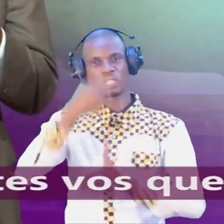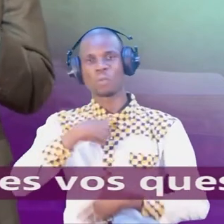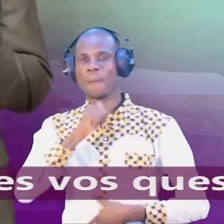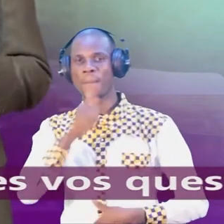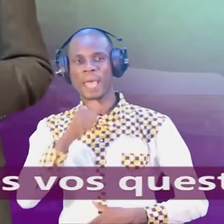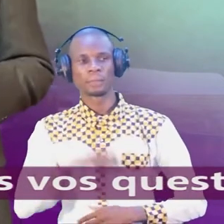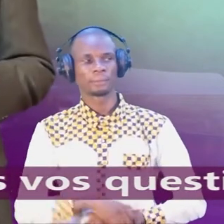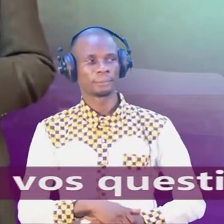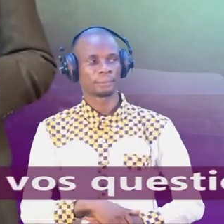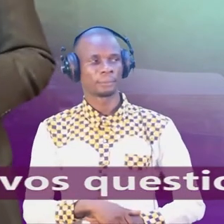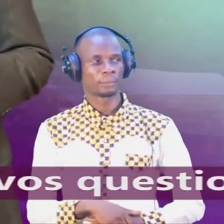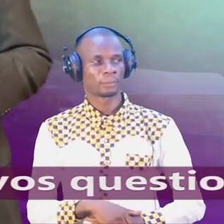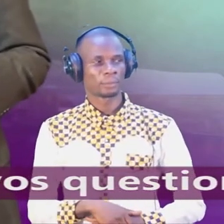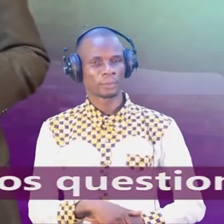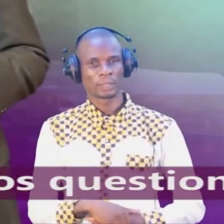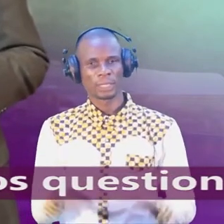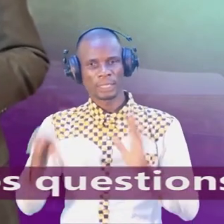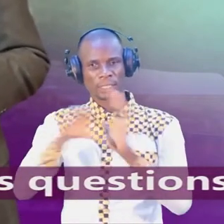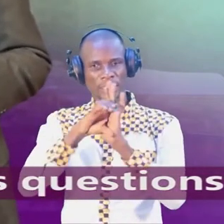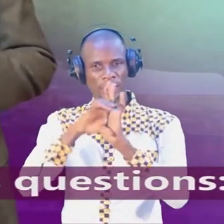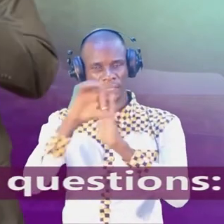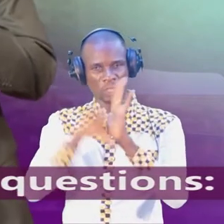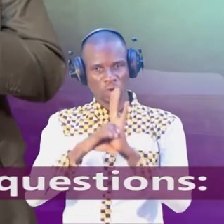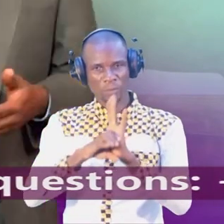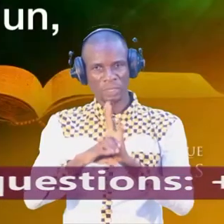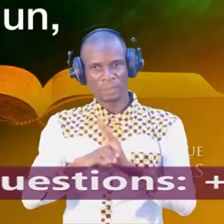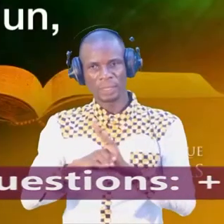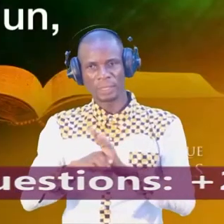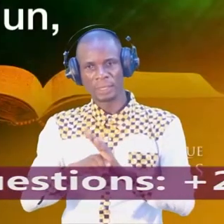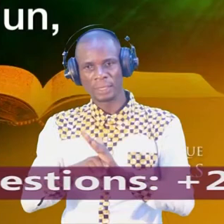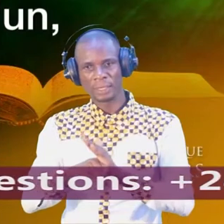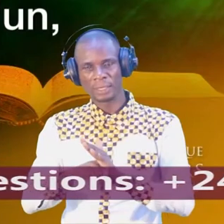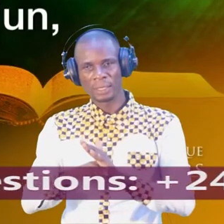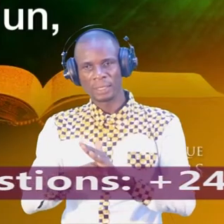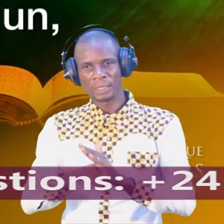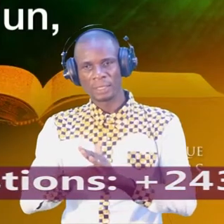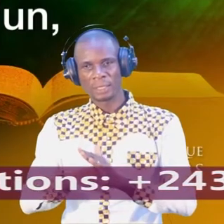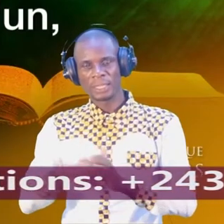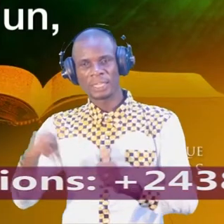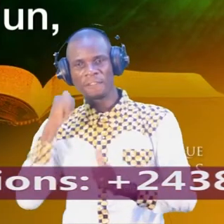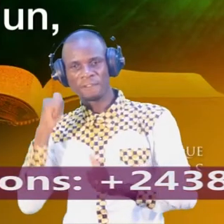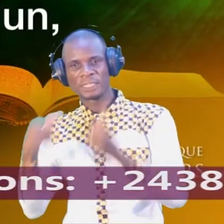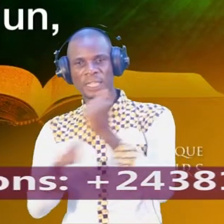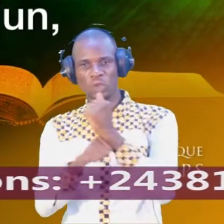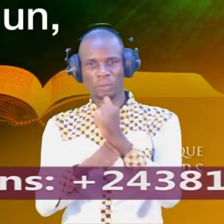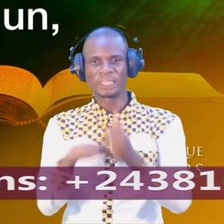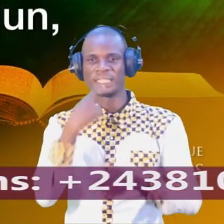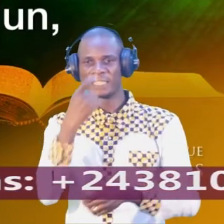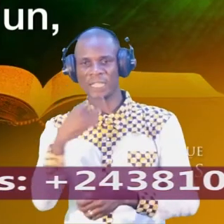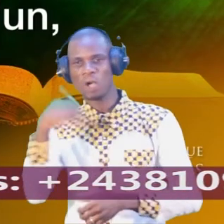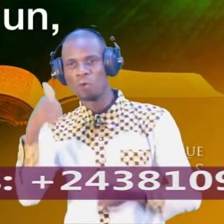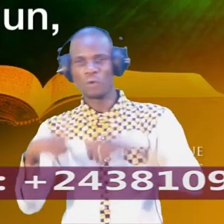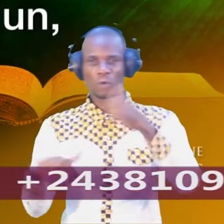Unajua, wakati fulani Yesu Kristo alikumbusha wanafunzi wake agizo hii katika Mathayo 6:24, hakuna